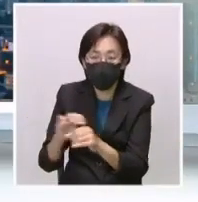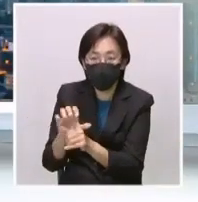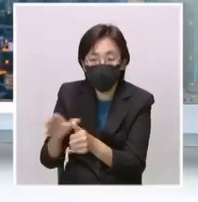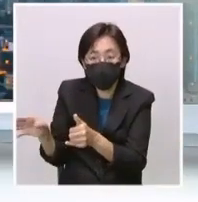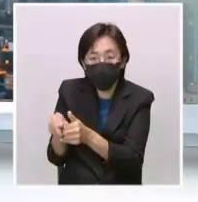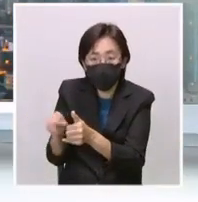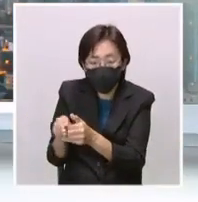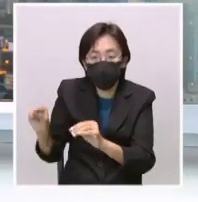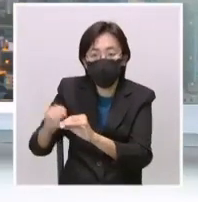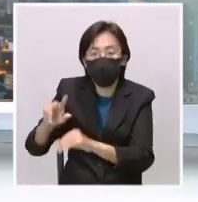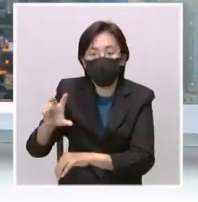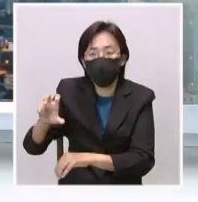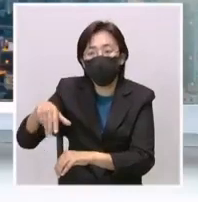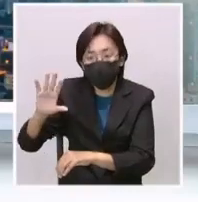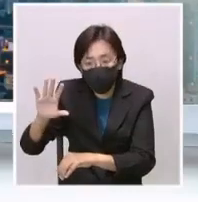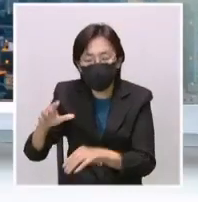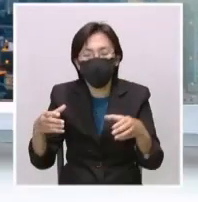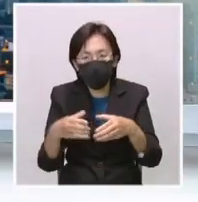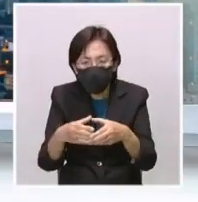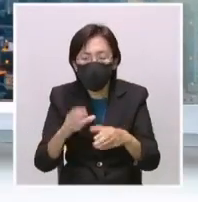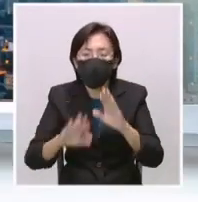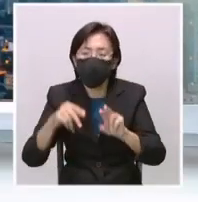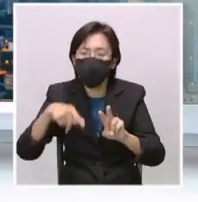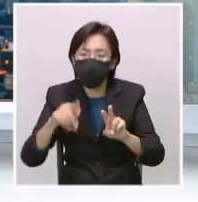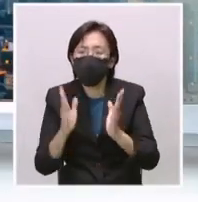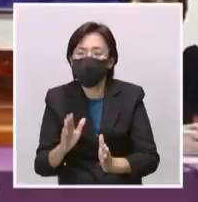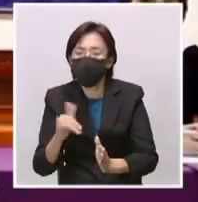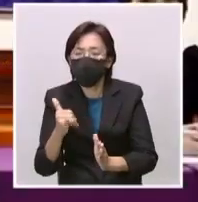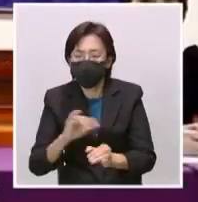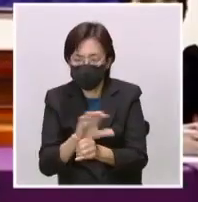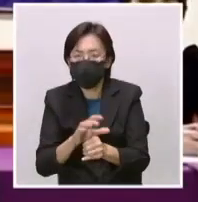ดียว300กว่าคนด้วยกันแล้วก็ยังมีกลุ่มเสี่ยงอีก 2,000 คนครับ